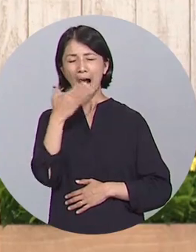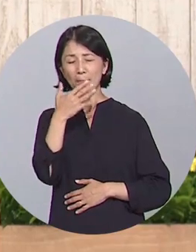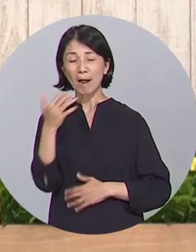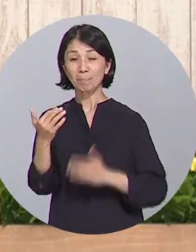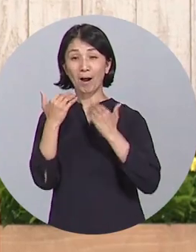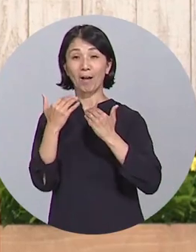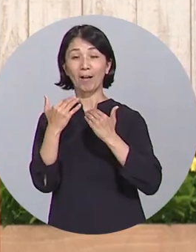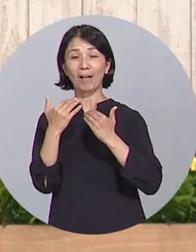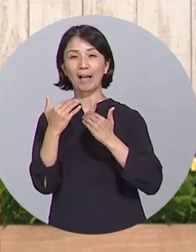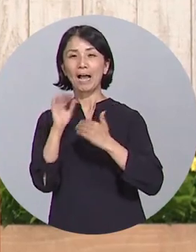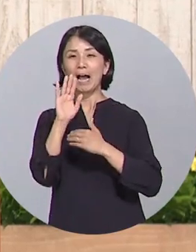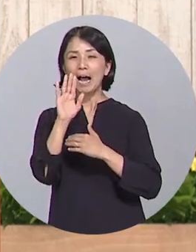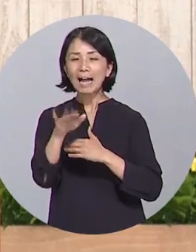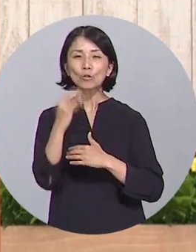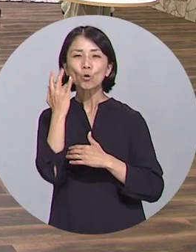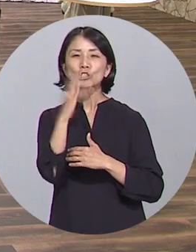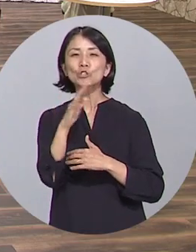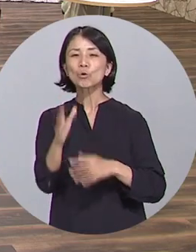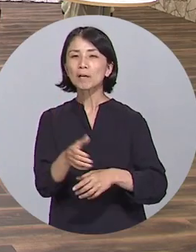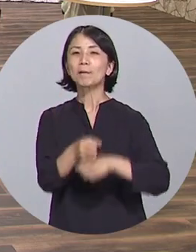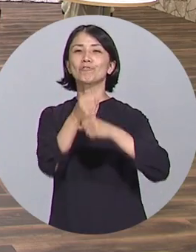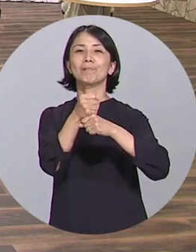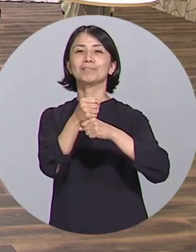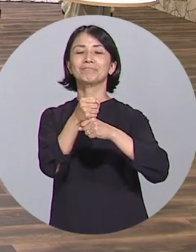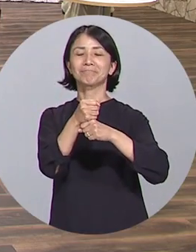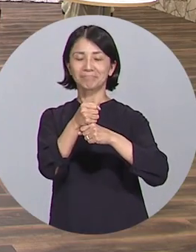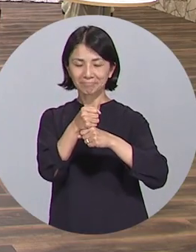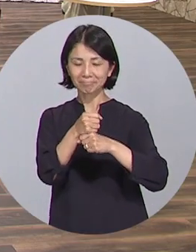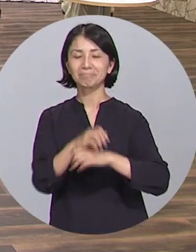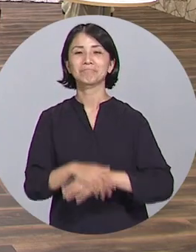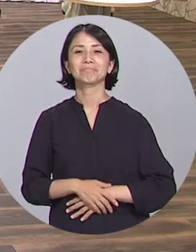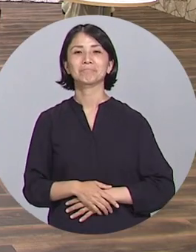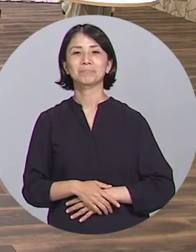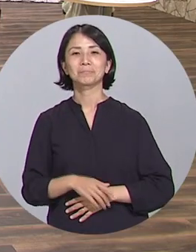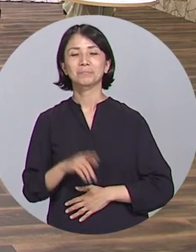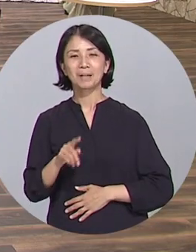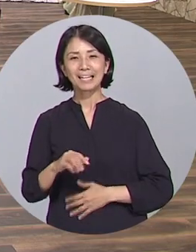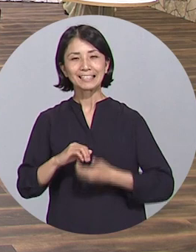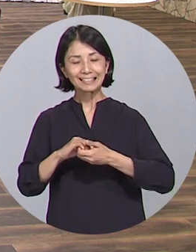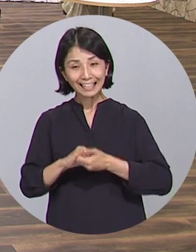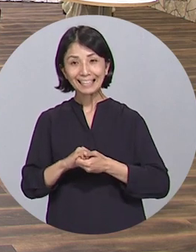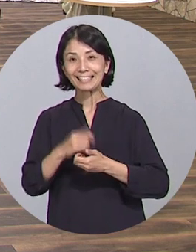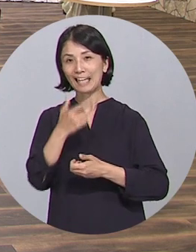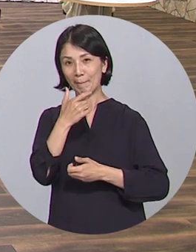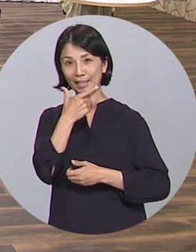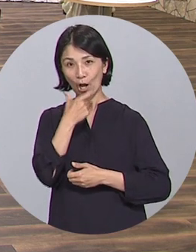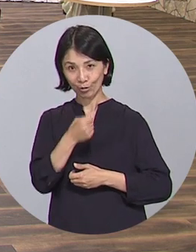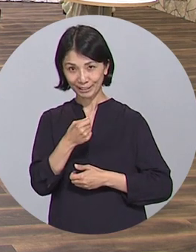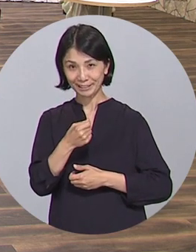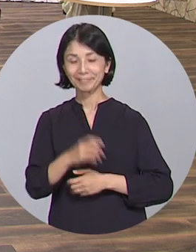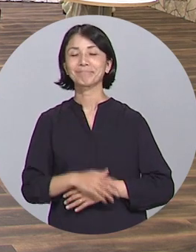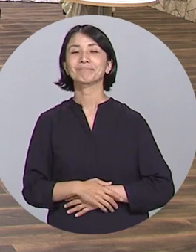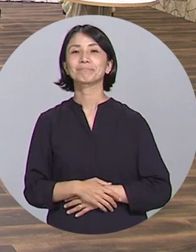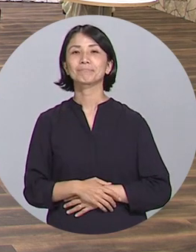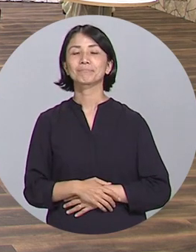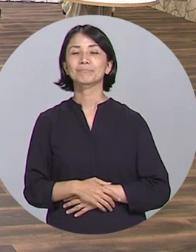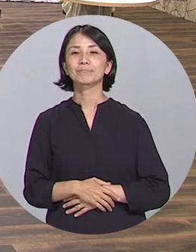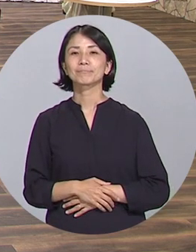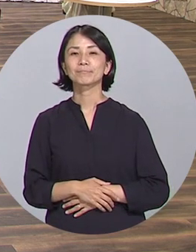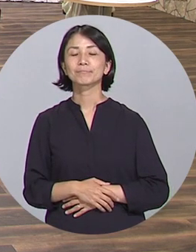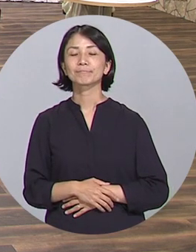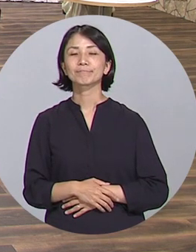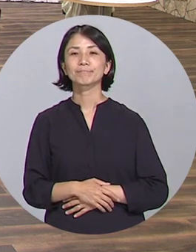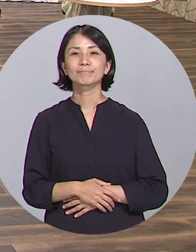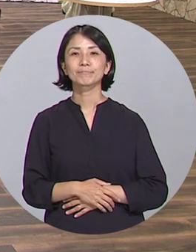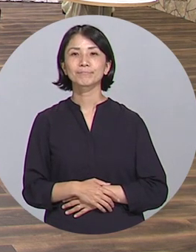た後にちゃんと塩味が締めてくれる感じがして、これはぜひ皆さんも食べていただきたいなということで、ぜひ番組ご覧の皆